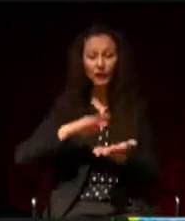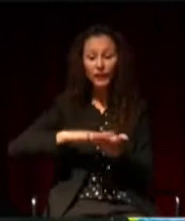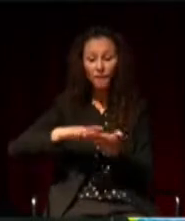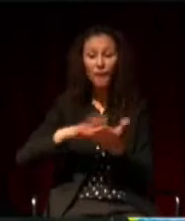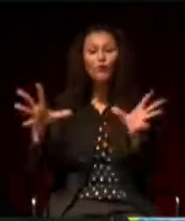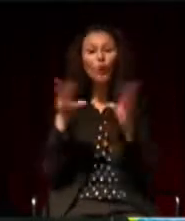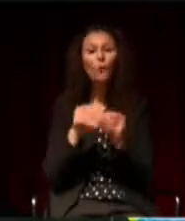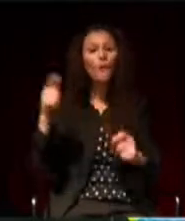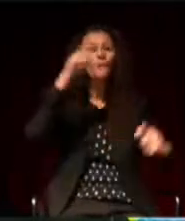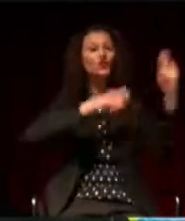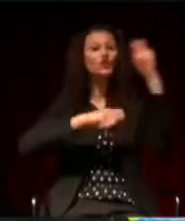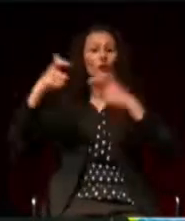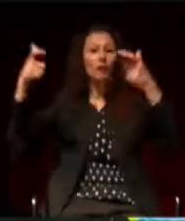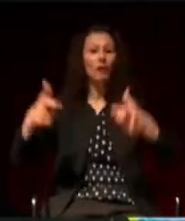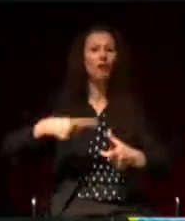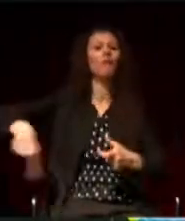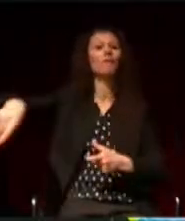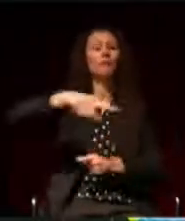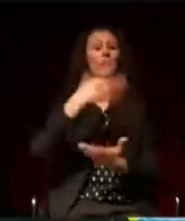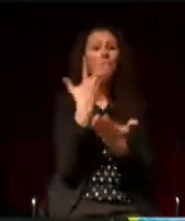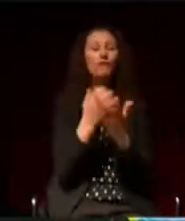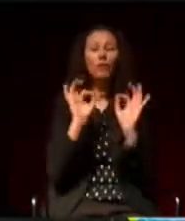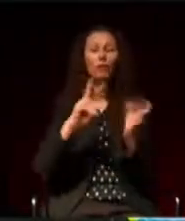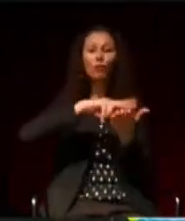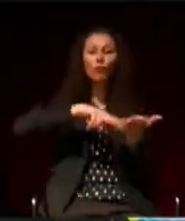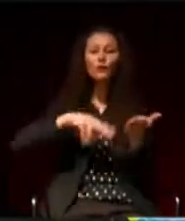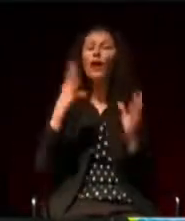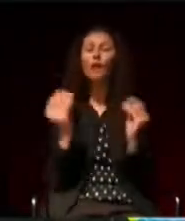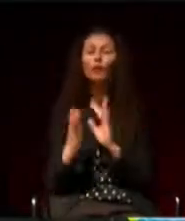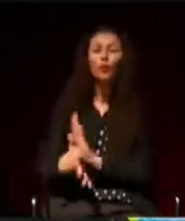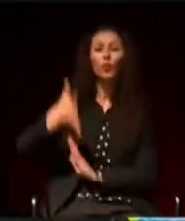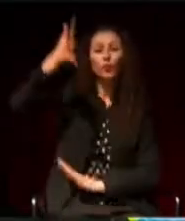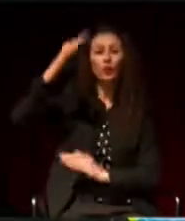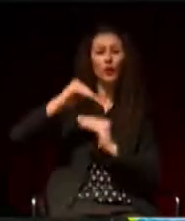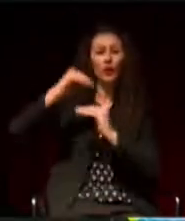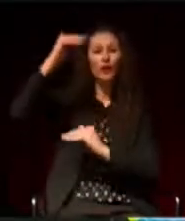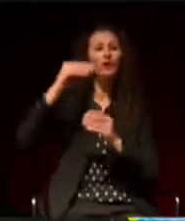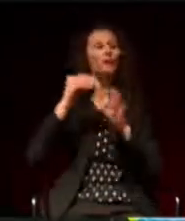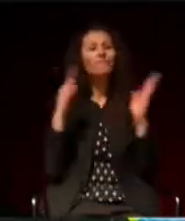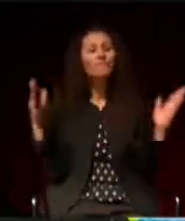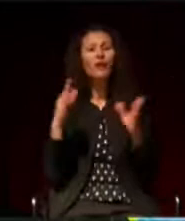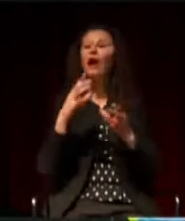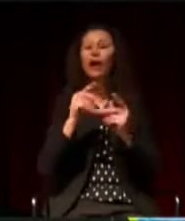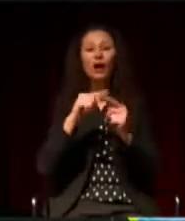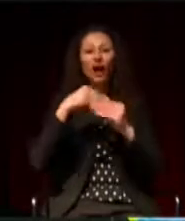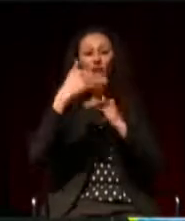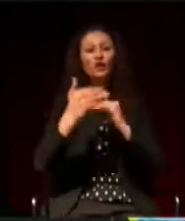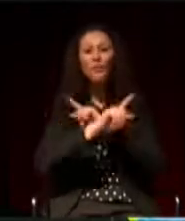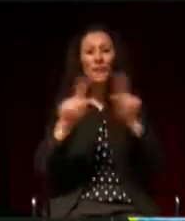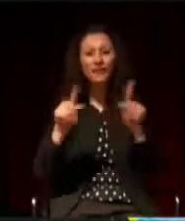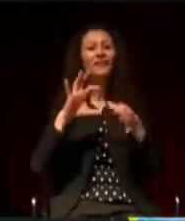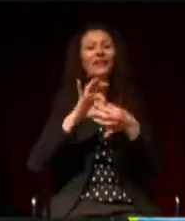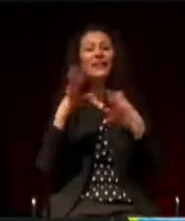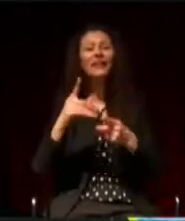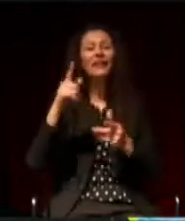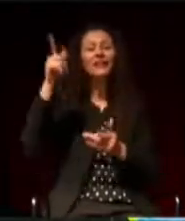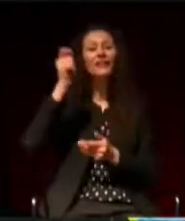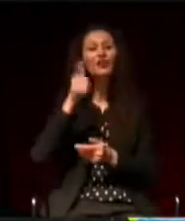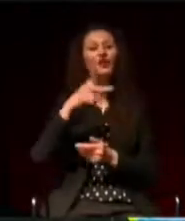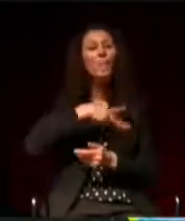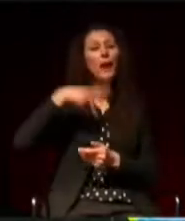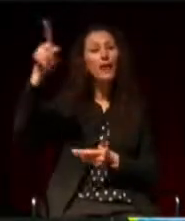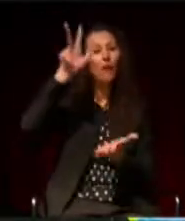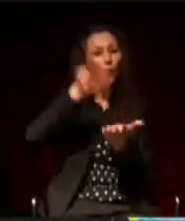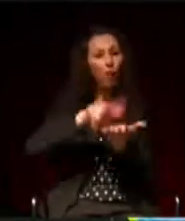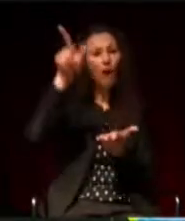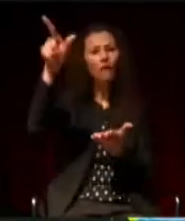alanları ve toplam inşaat alanları toplamı ile mevcut ruhsatlı yapıların en yükseğinin gabarisi aşılmamak kaydıyla ilgili ilçe belediyesince onaylanan kitle